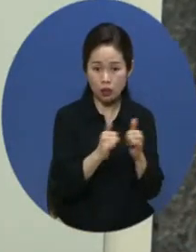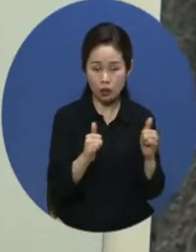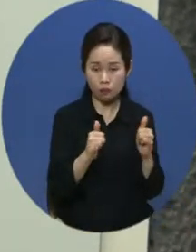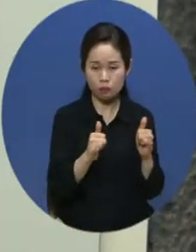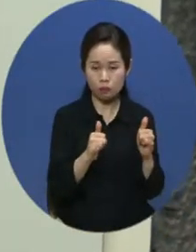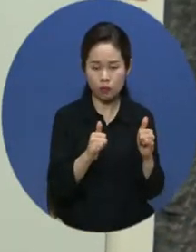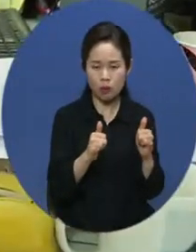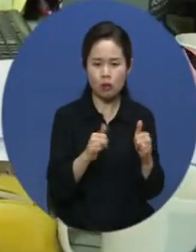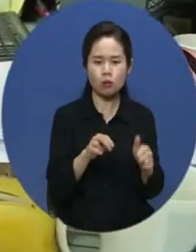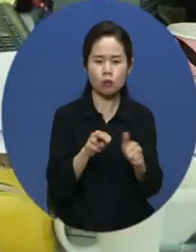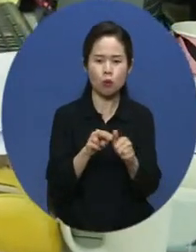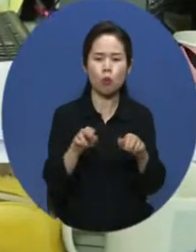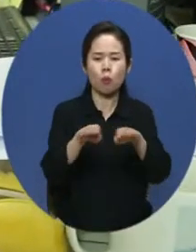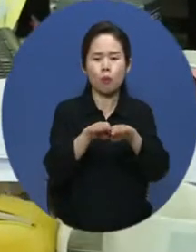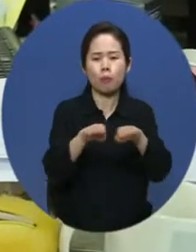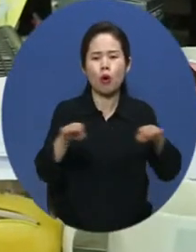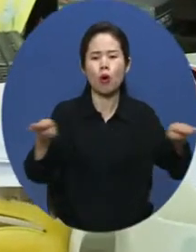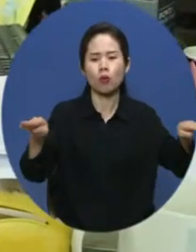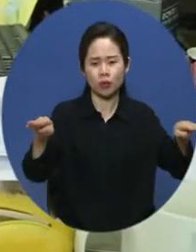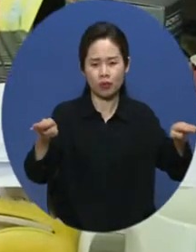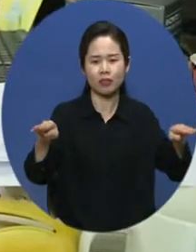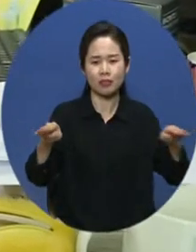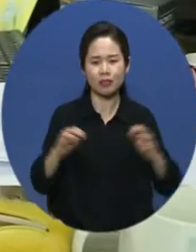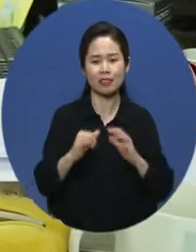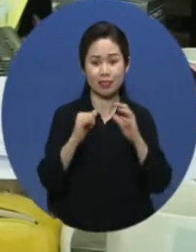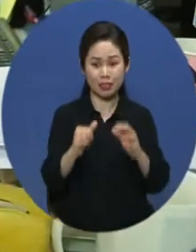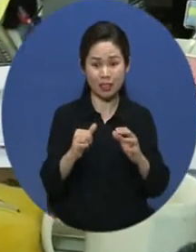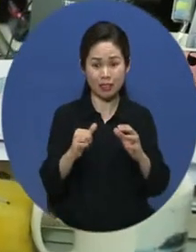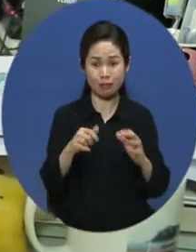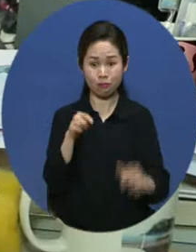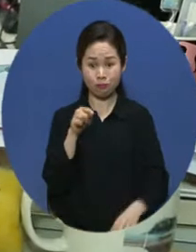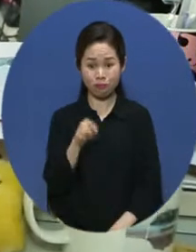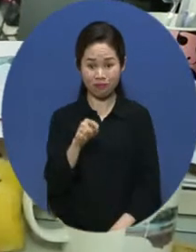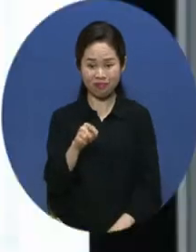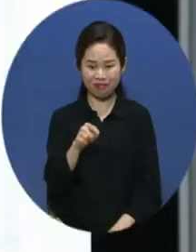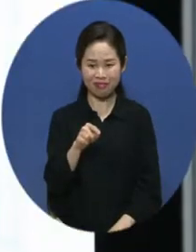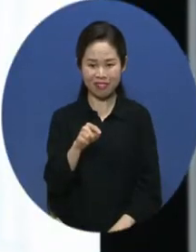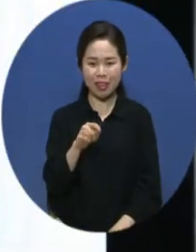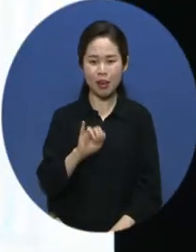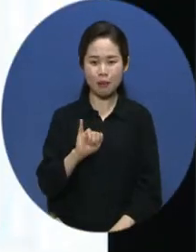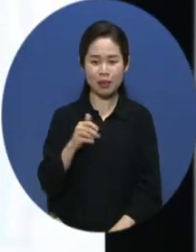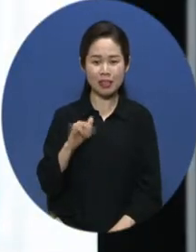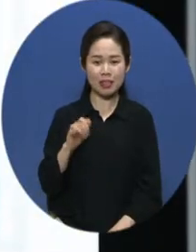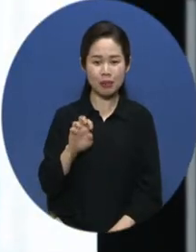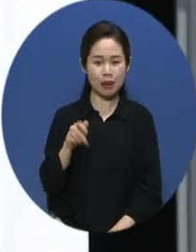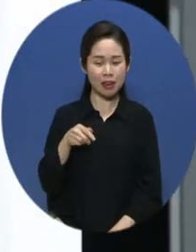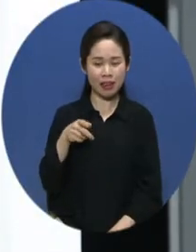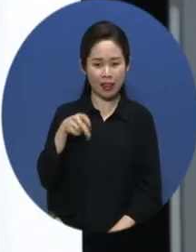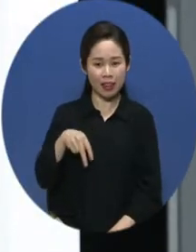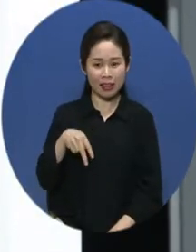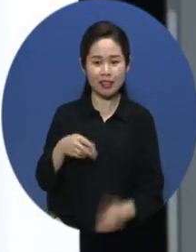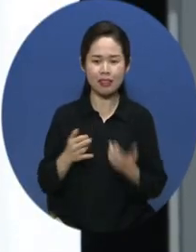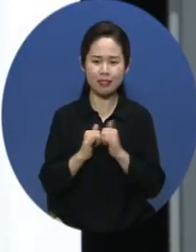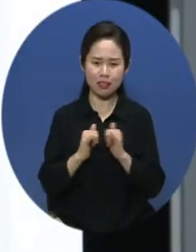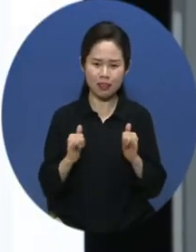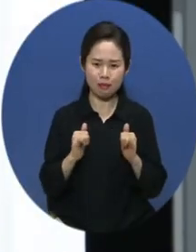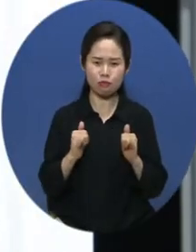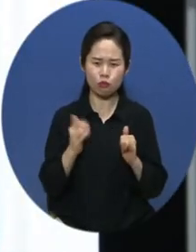평등하게 정보를 얻을 수 있는 세상. 이것이 피치마켓에 모인 이들의 공통된 꿈입니다.